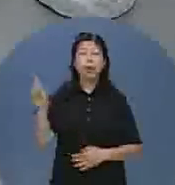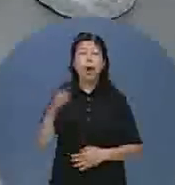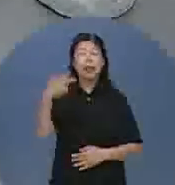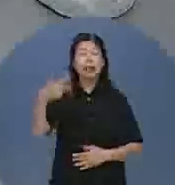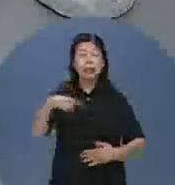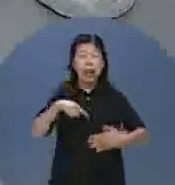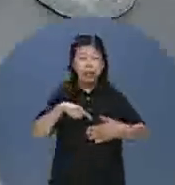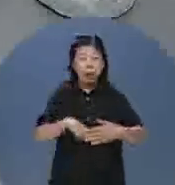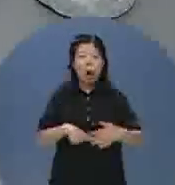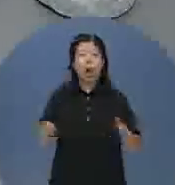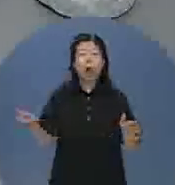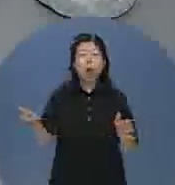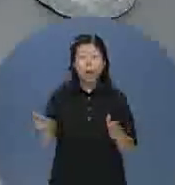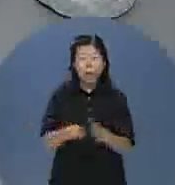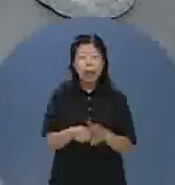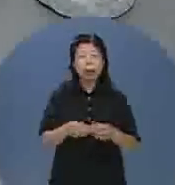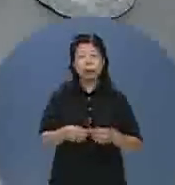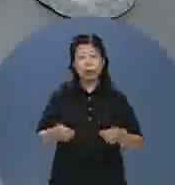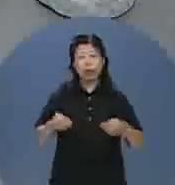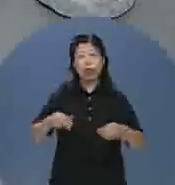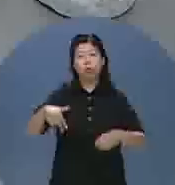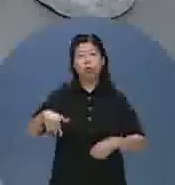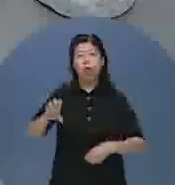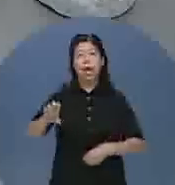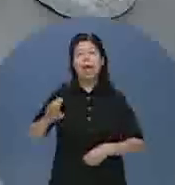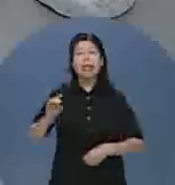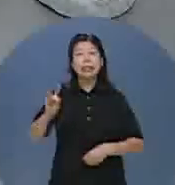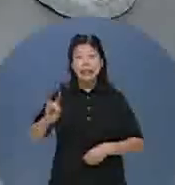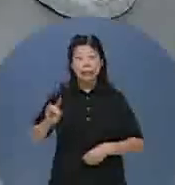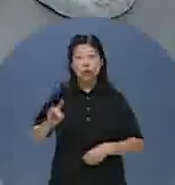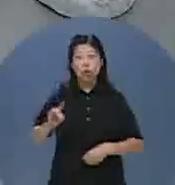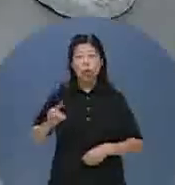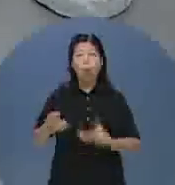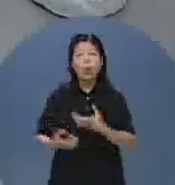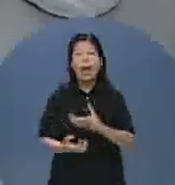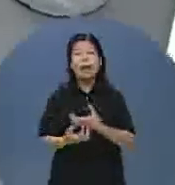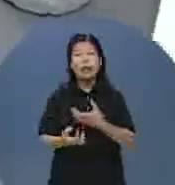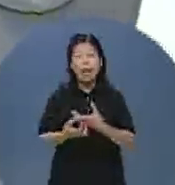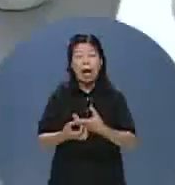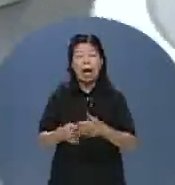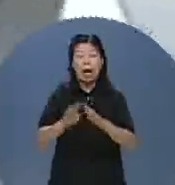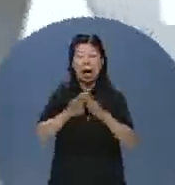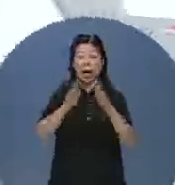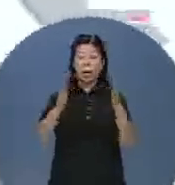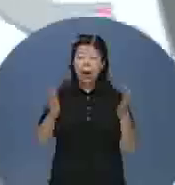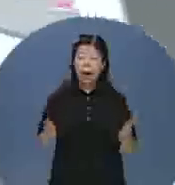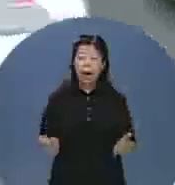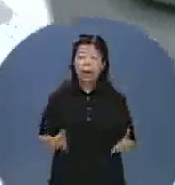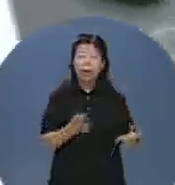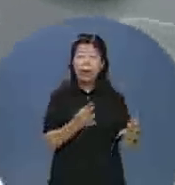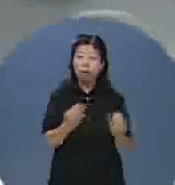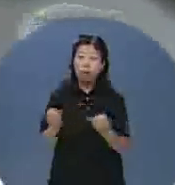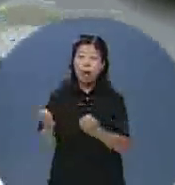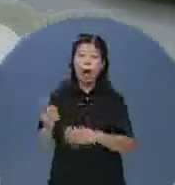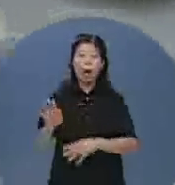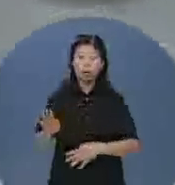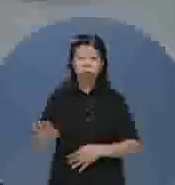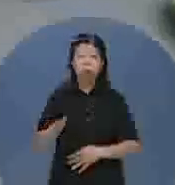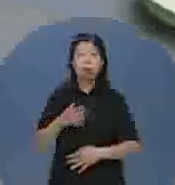生駒市内にはこれまでに素焼きと呼ばれる陶器を焼いた窯が数多く確認されています。